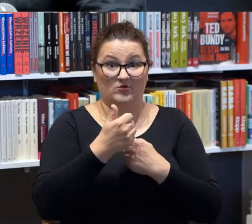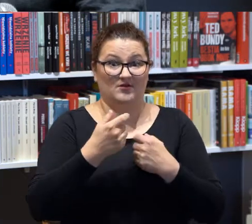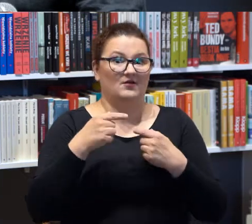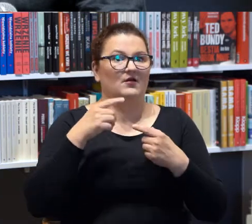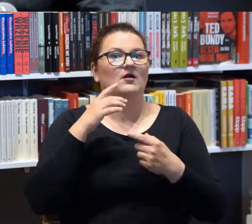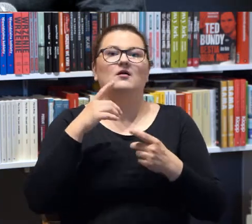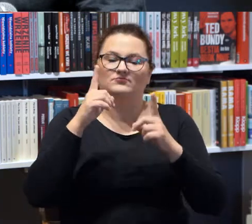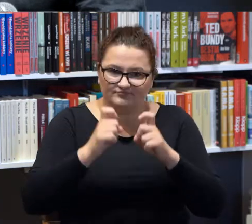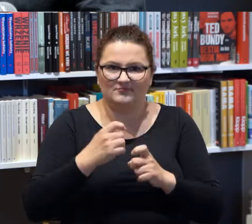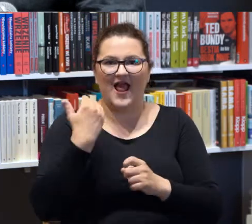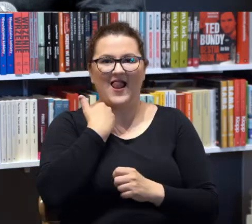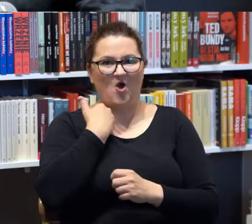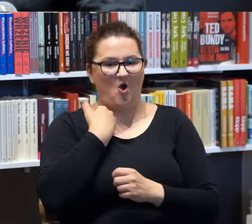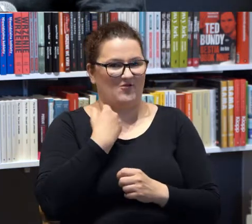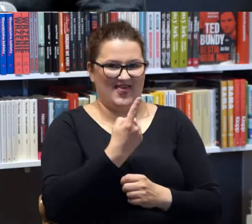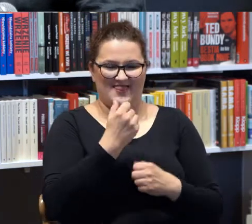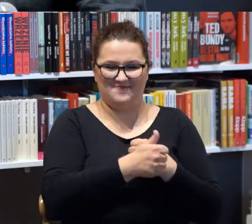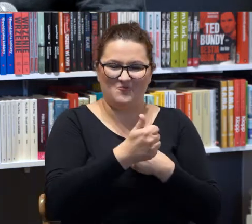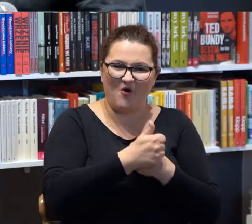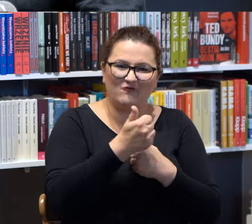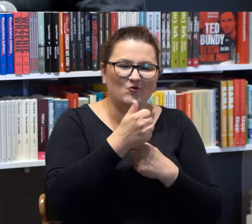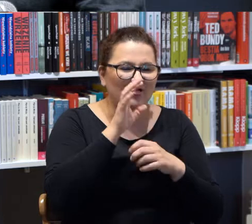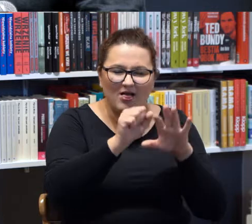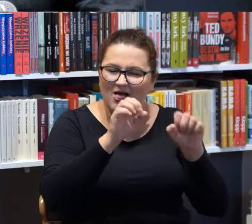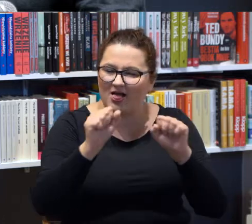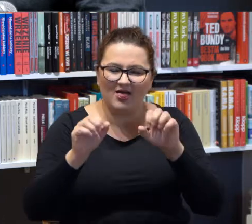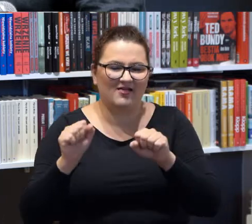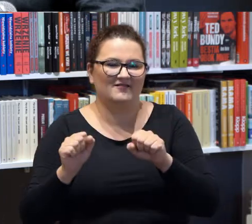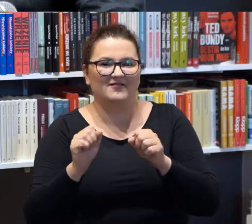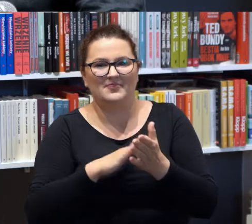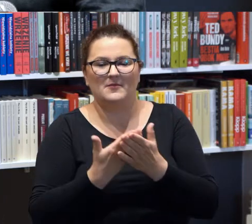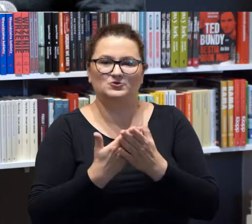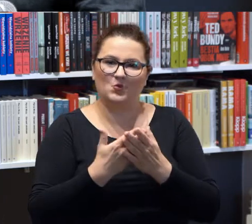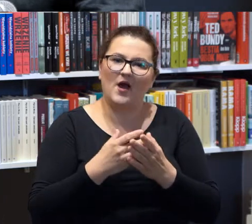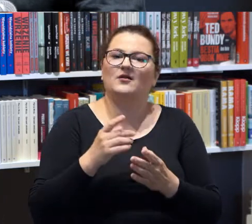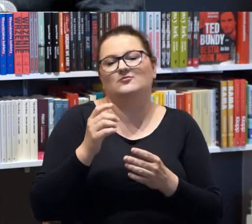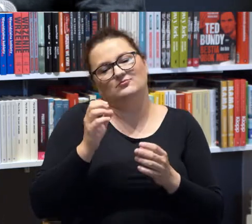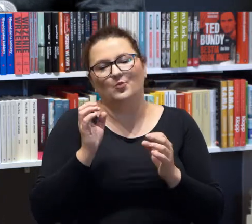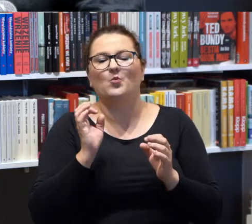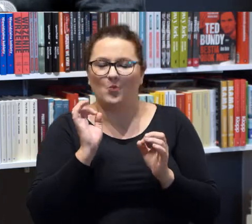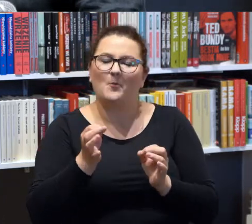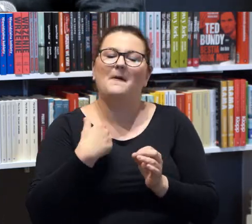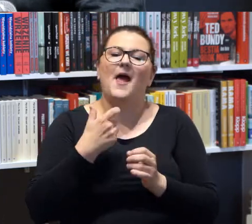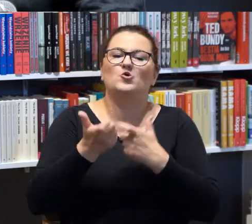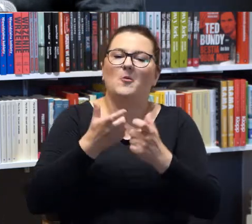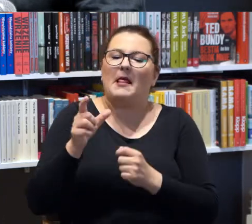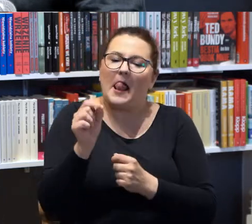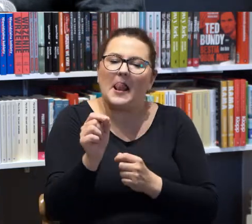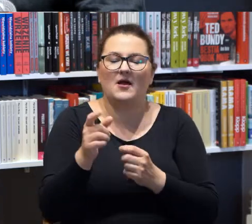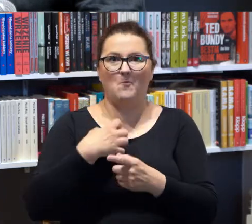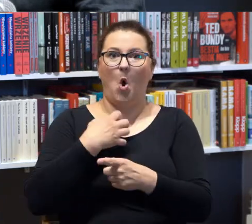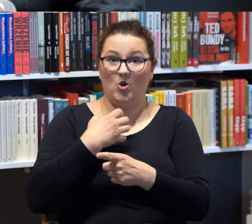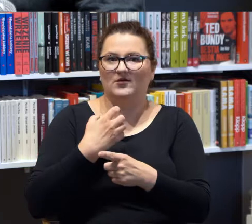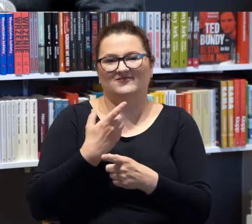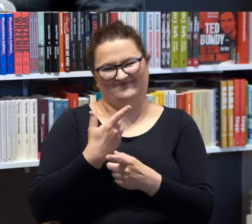kieliszka, wyjaśnienie, szukanie takich monokauzalnych wyjaśnień, na zasadzie uszczypnę cię, to zaboli, w tym przypadku no, jest mrzonką,